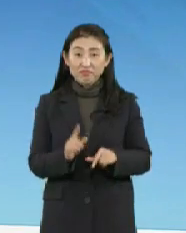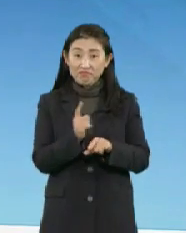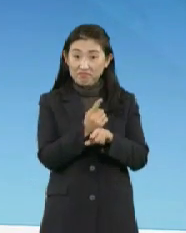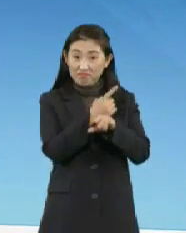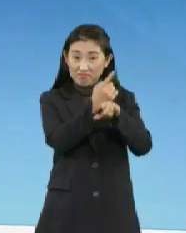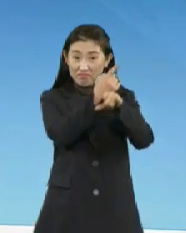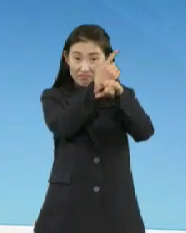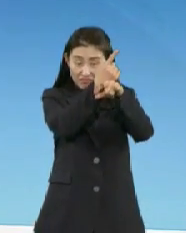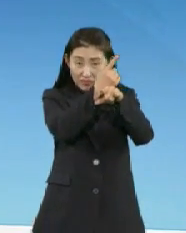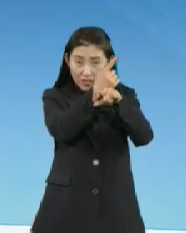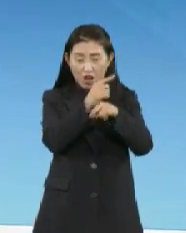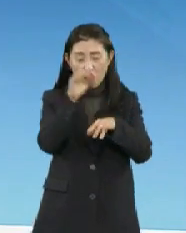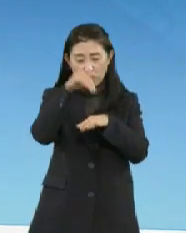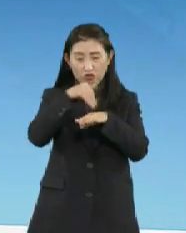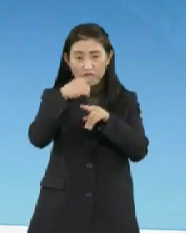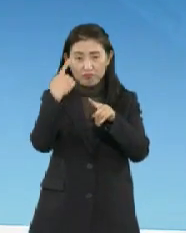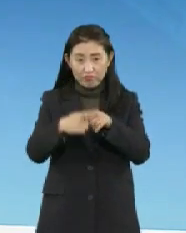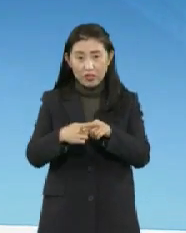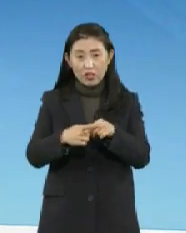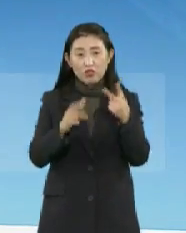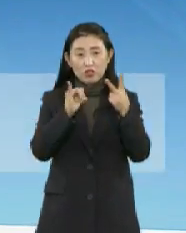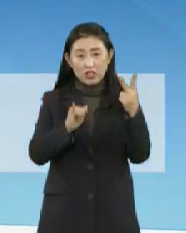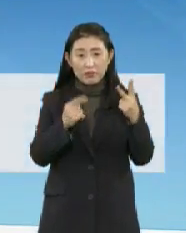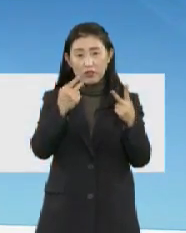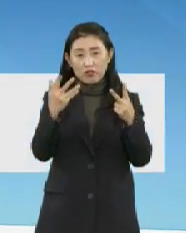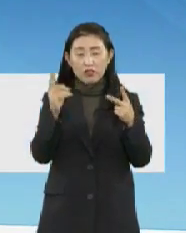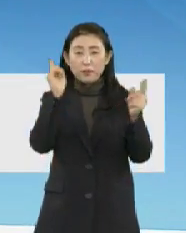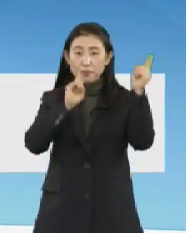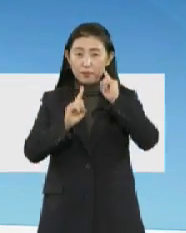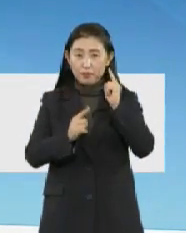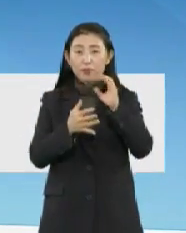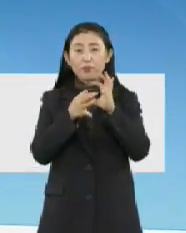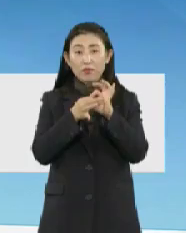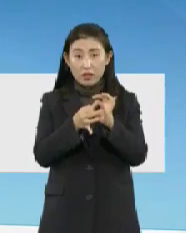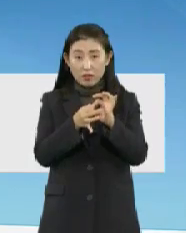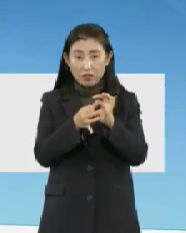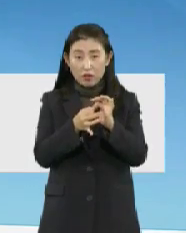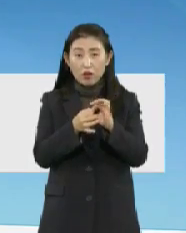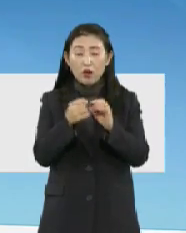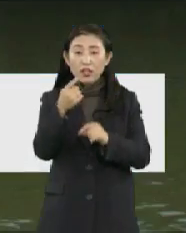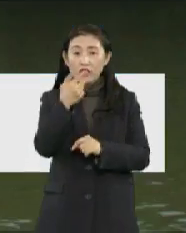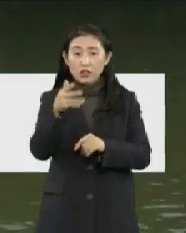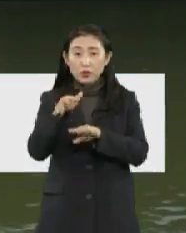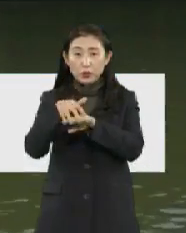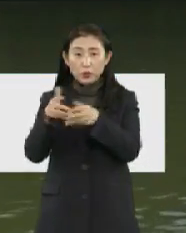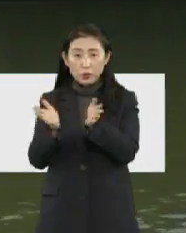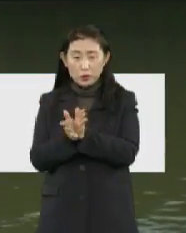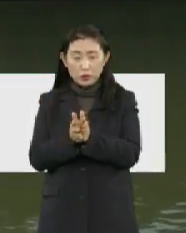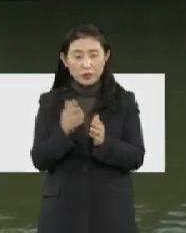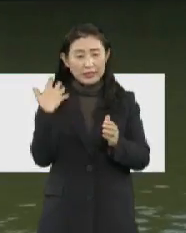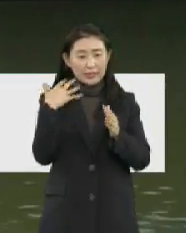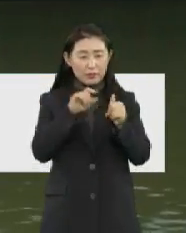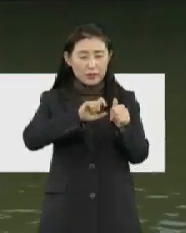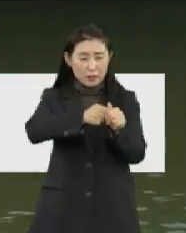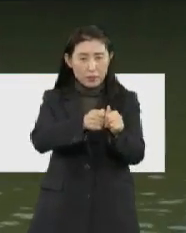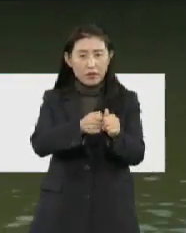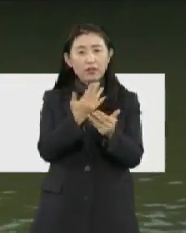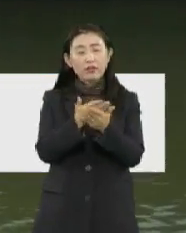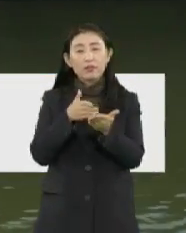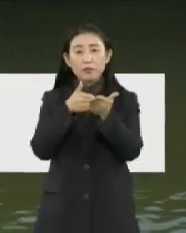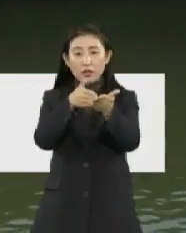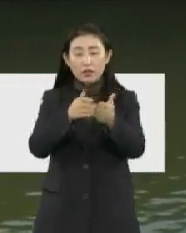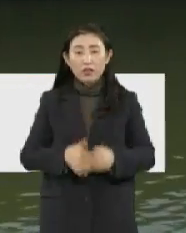헬기 수중 낙하 훈련 중 소방 대원 두 명이 다친 것과 관련해 소방 노조가 엄벌을 촉구했습니다